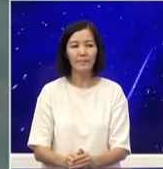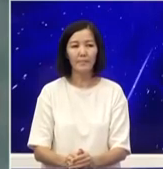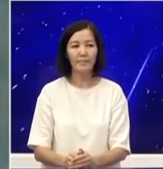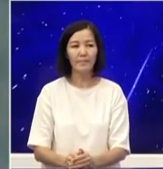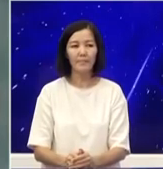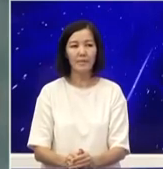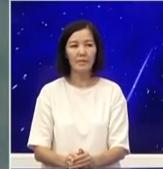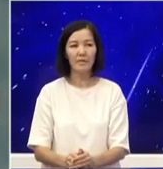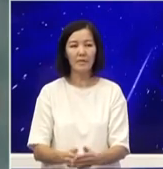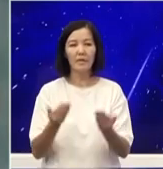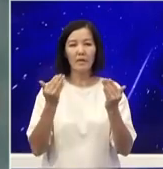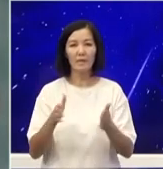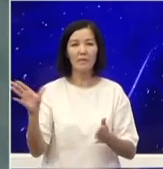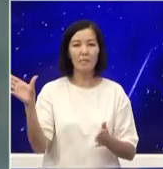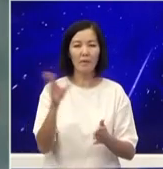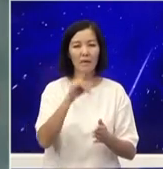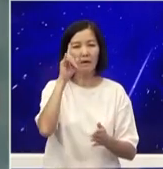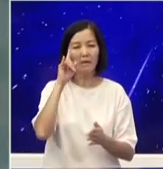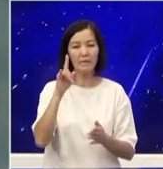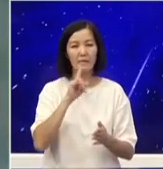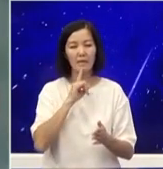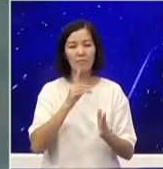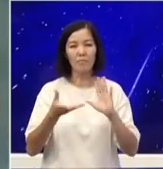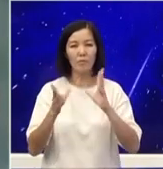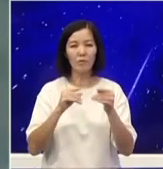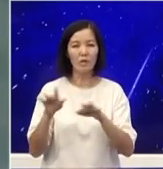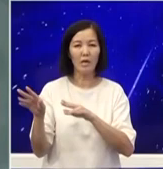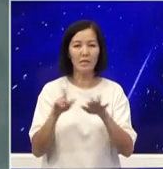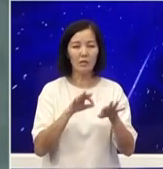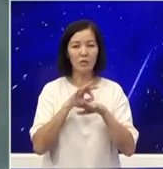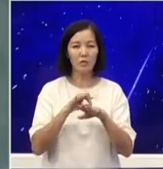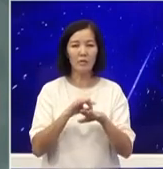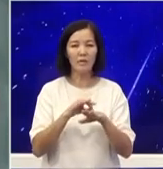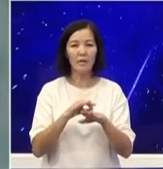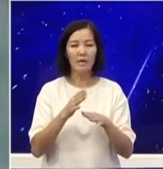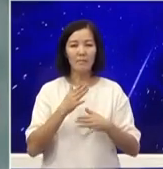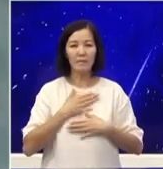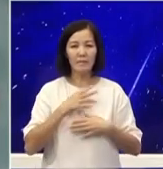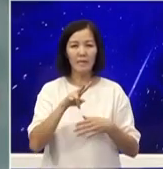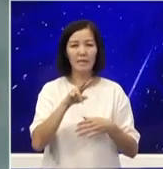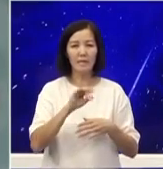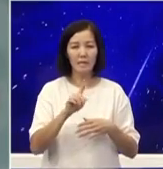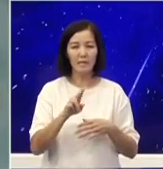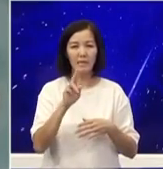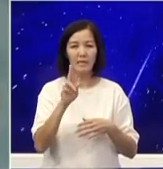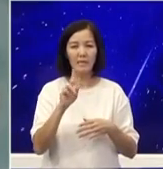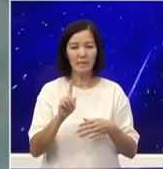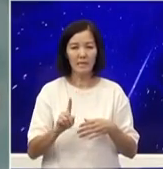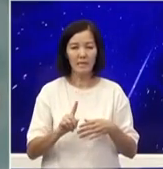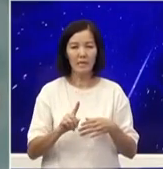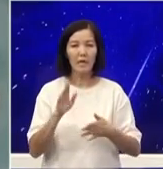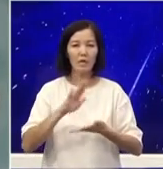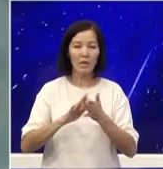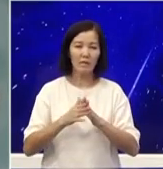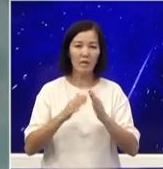Қазір бүкіл Қазақстан бойынша акция жүріп жатыр, мектепке жол. Соған байланысты бізде лидер кезет еріктілер орталығы осындай жағдайы